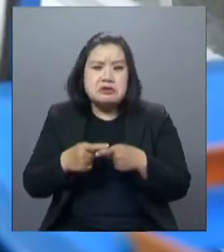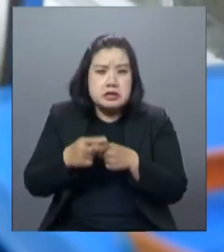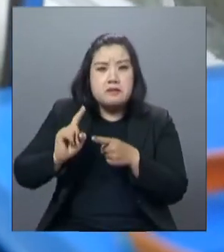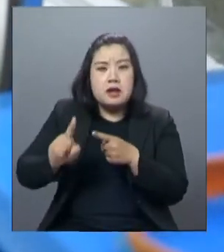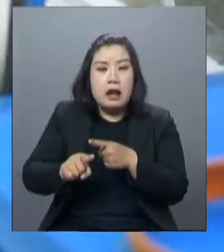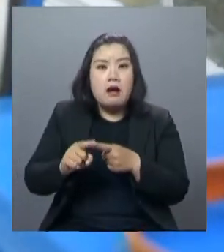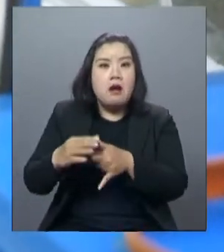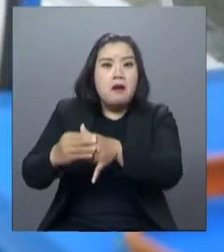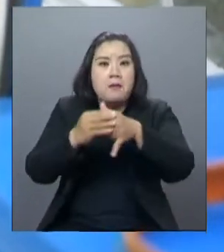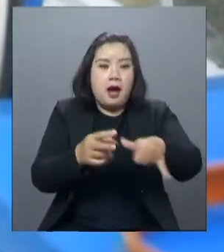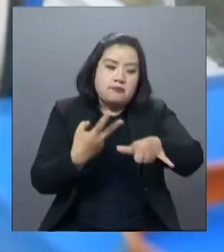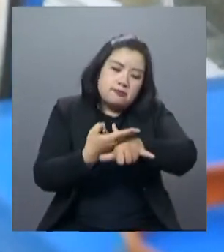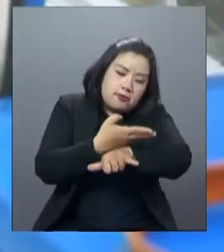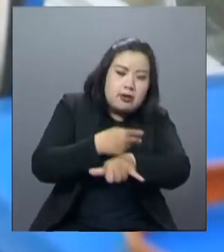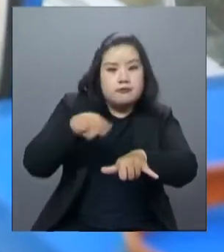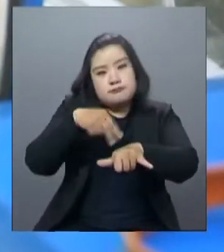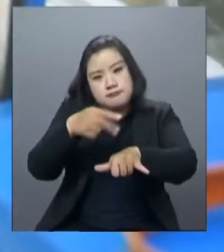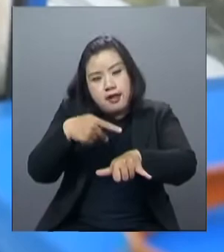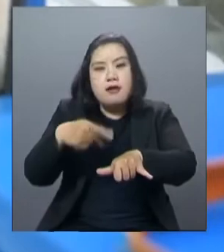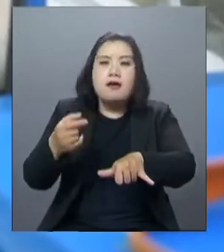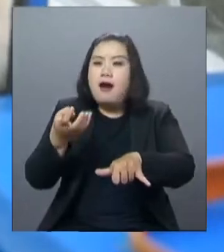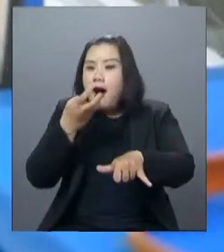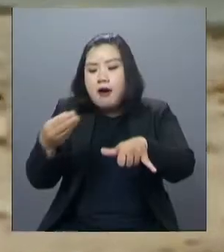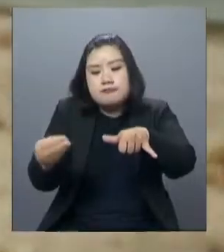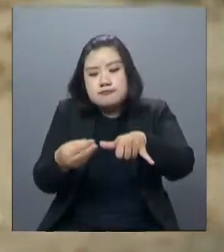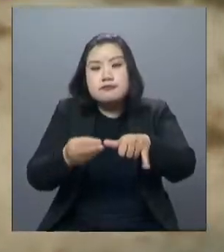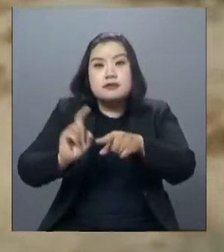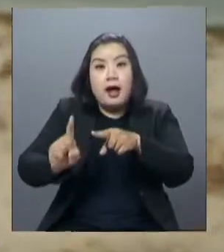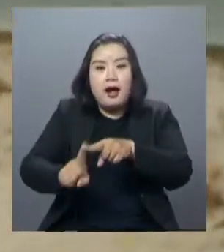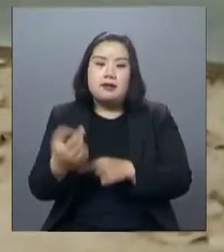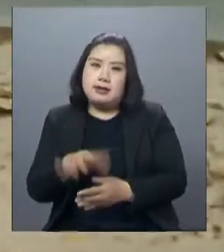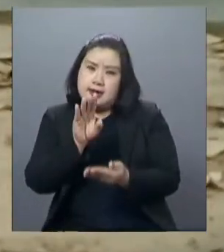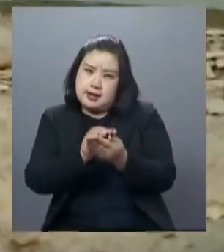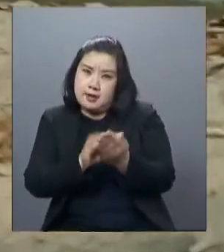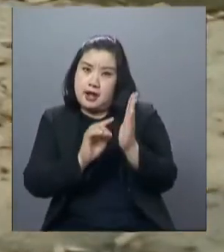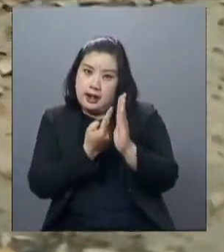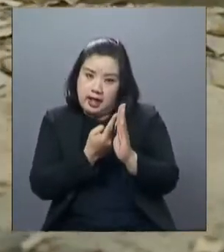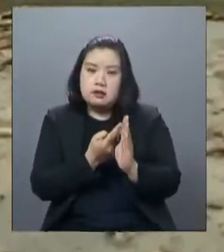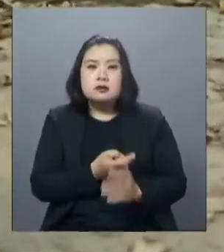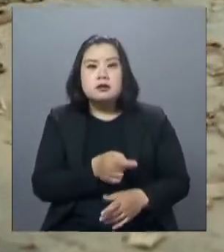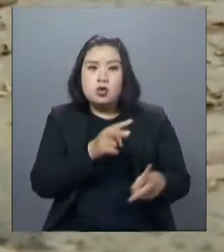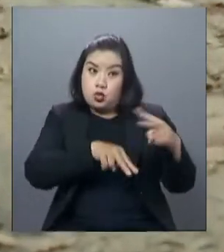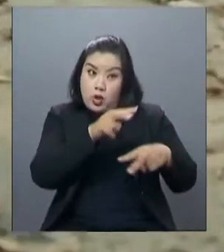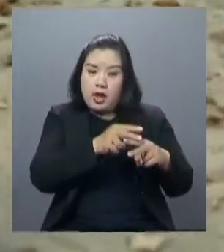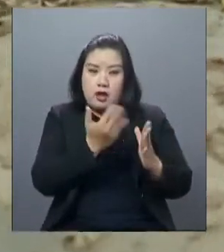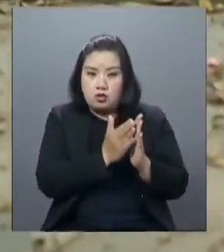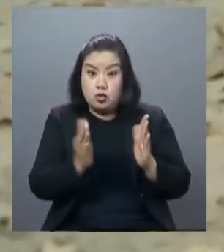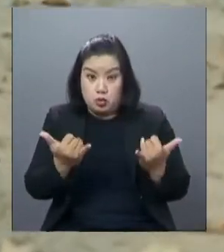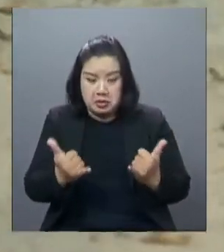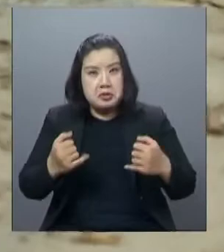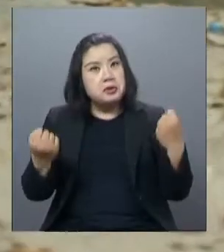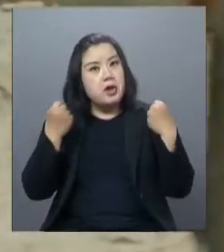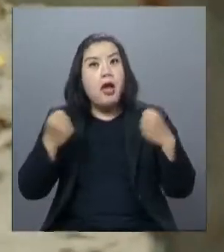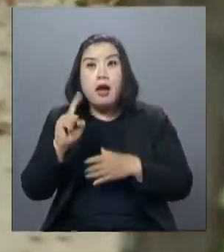นแล้วก็เลี้ยงดูรักษาแล้วก็จดบันทึกตั้งแต่วันแรกจนวันที่หมามีสุขภาพดี